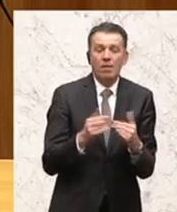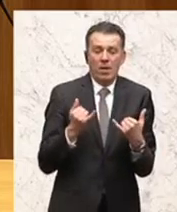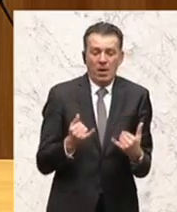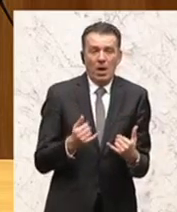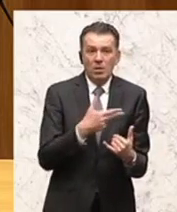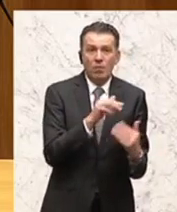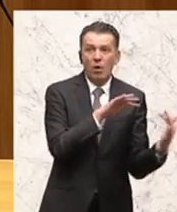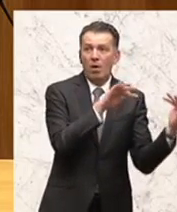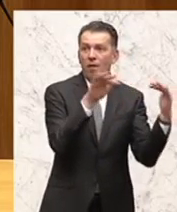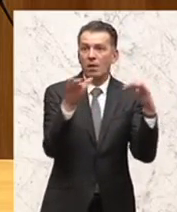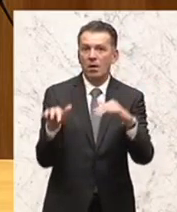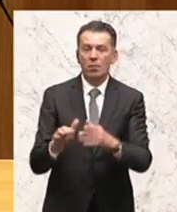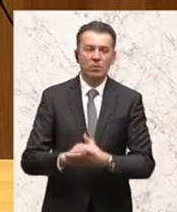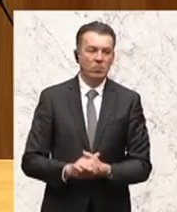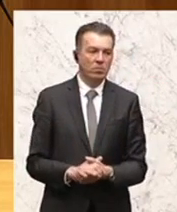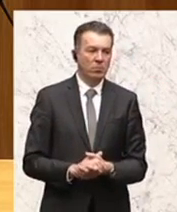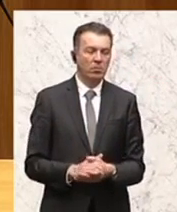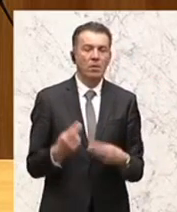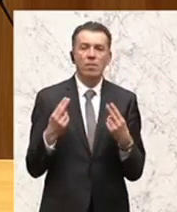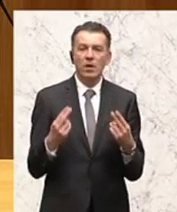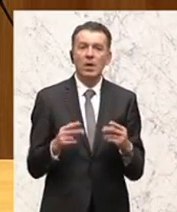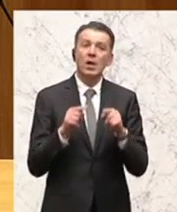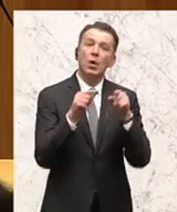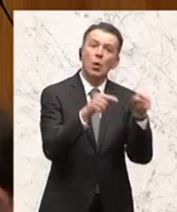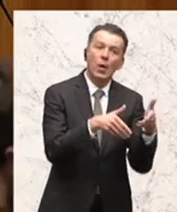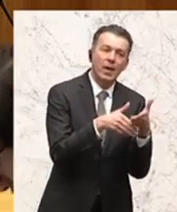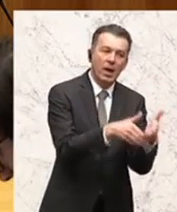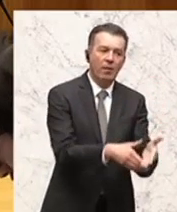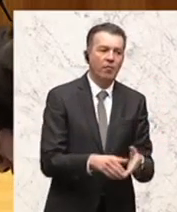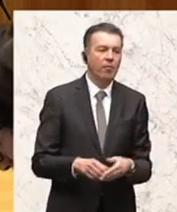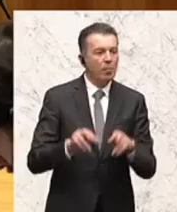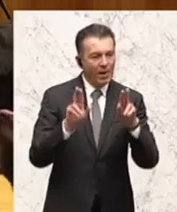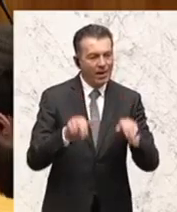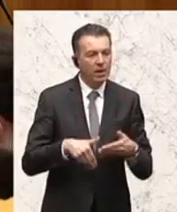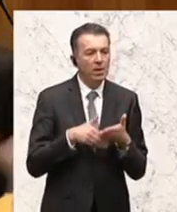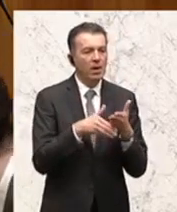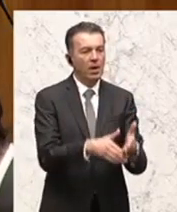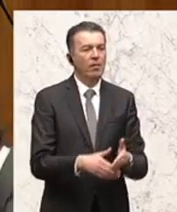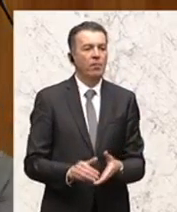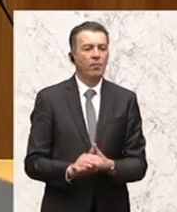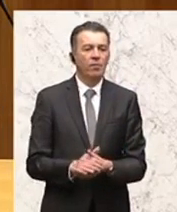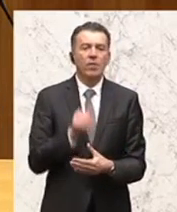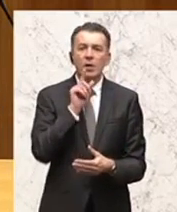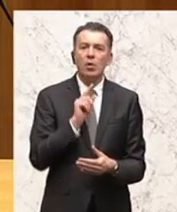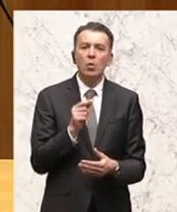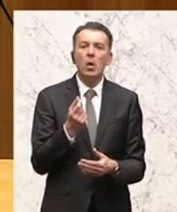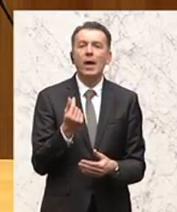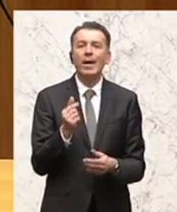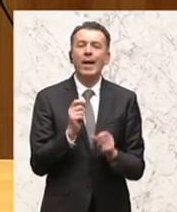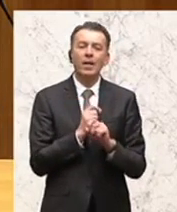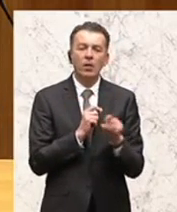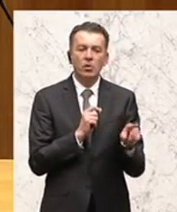erleben, dann einsetzt. Also es ist wichtig, vor Ort zu helfen, aber richtig zu helfen, nicht nur die Gelder